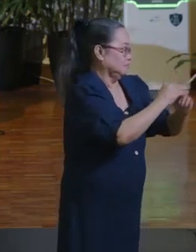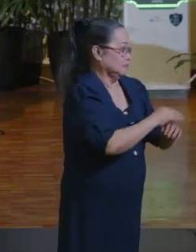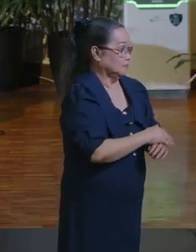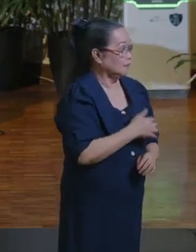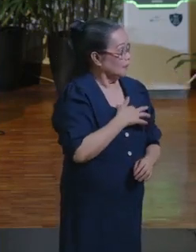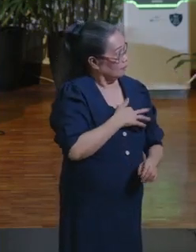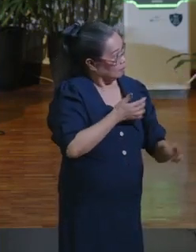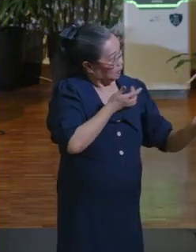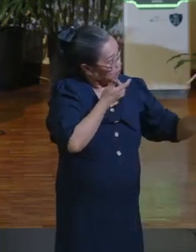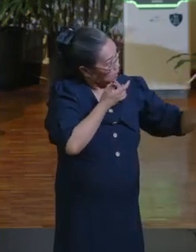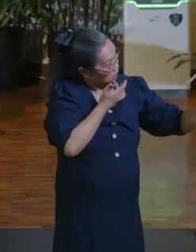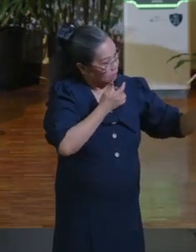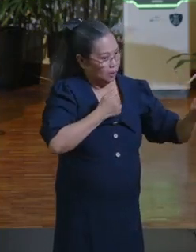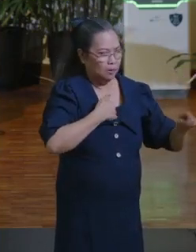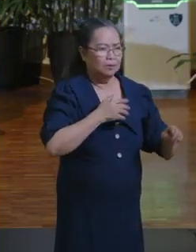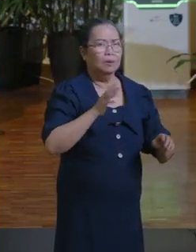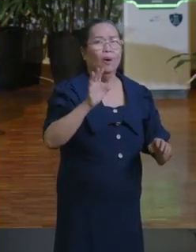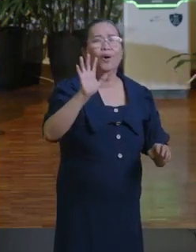on the basis of